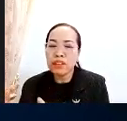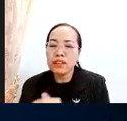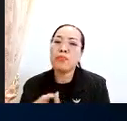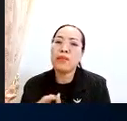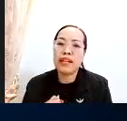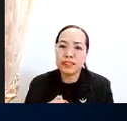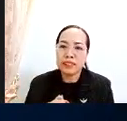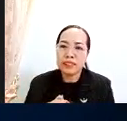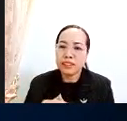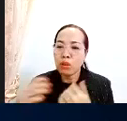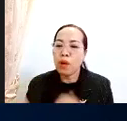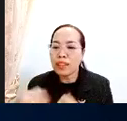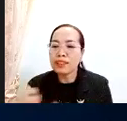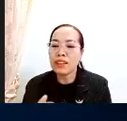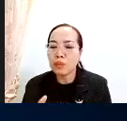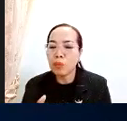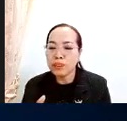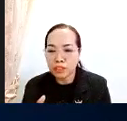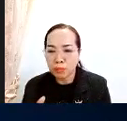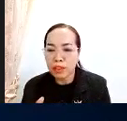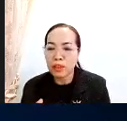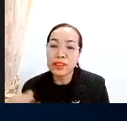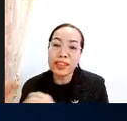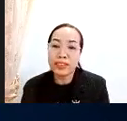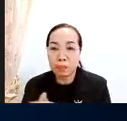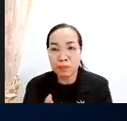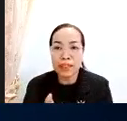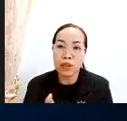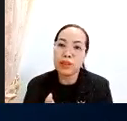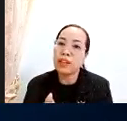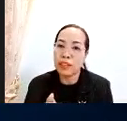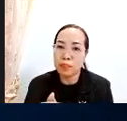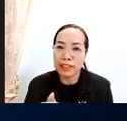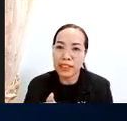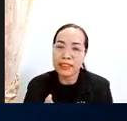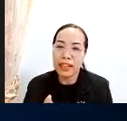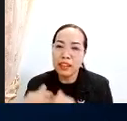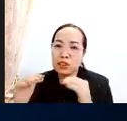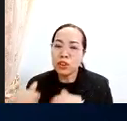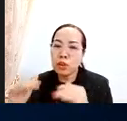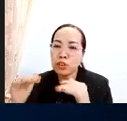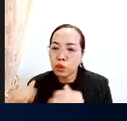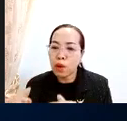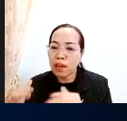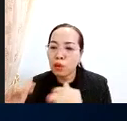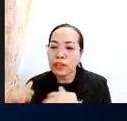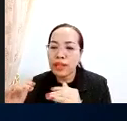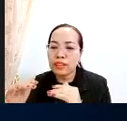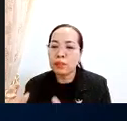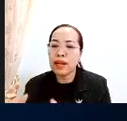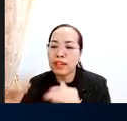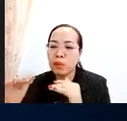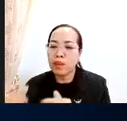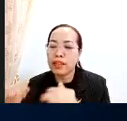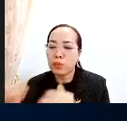phong dương mình ắt squat đăng tha cầm hồn dương chỉ bạn loa dương ắt tập prap này nó nét là tây bàn tề chà xôm ở squat luôn ai